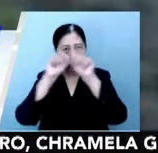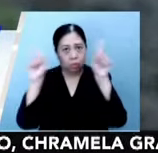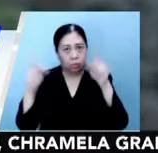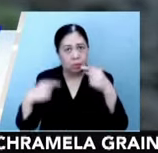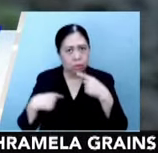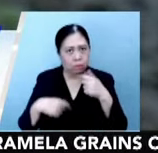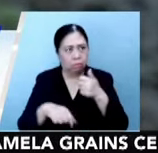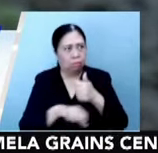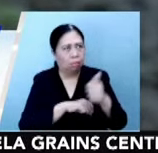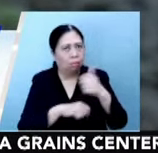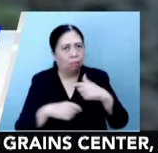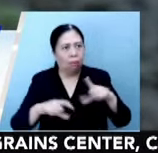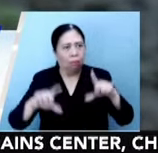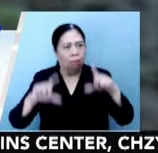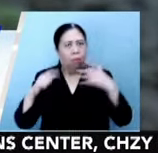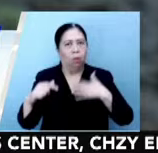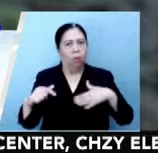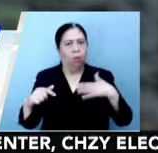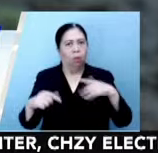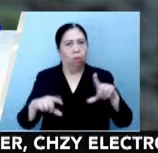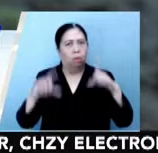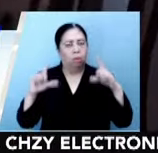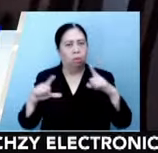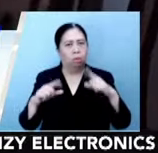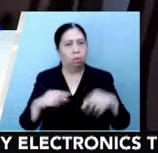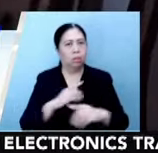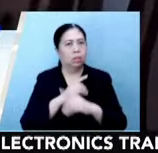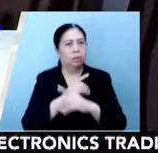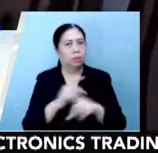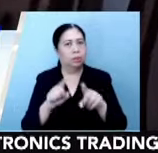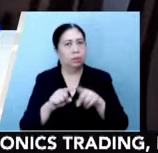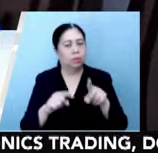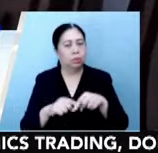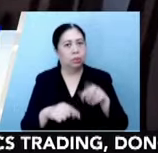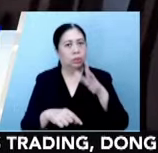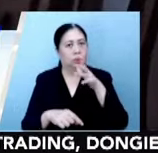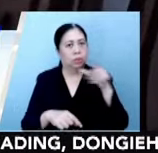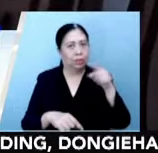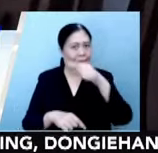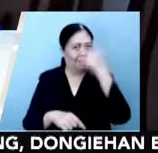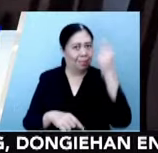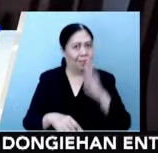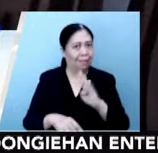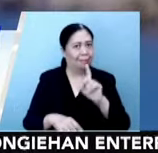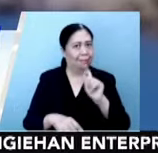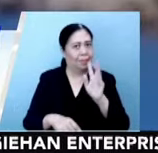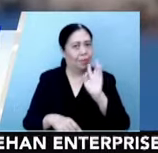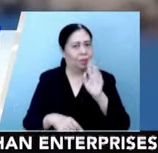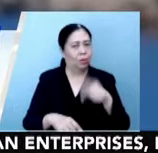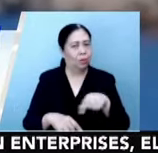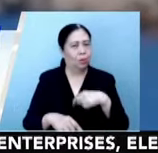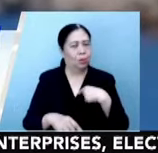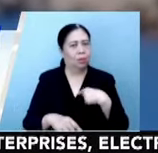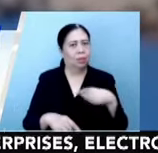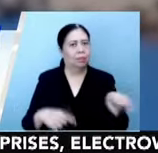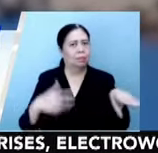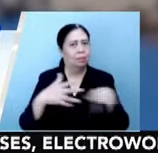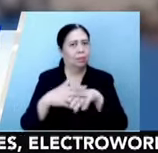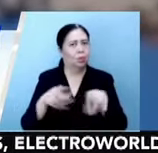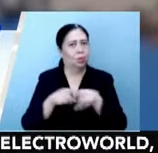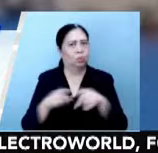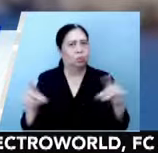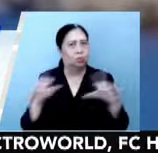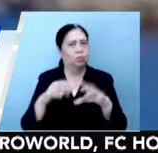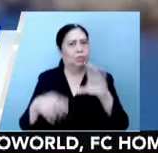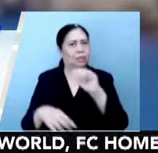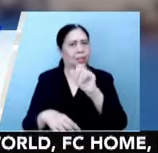akusasyong ibinatos nito. Dumepensa na rin ang ina ng black belter. Magsasampa raw ang kanilang kampo ng kaso laban